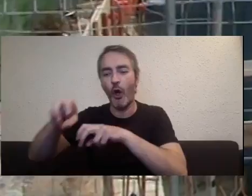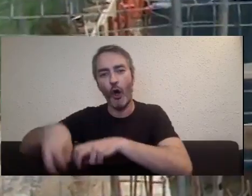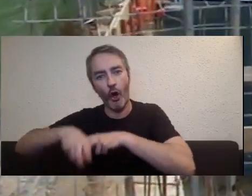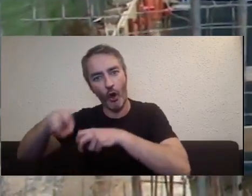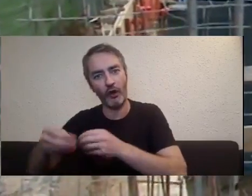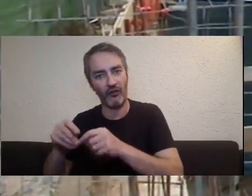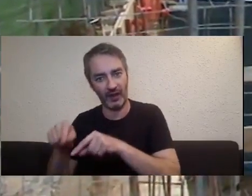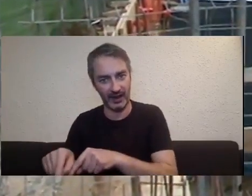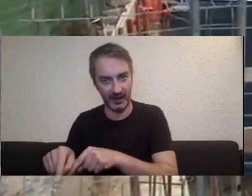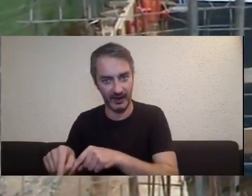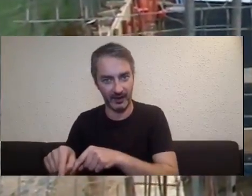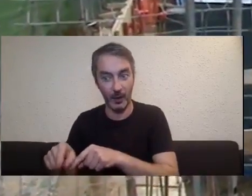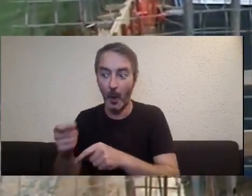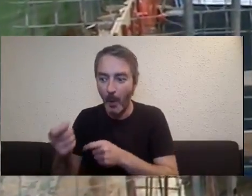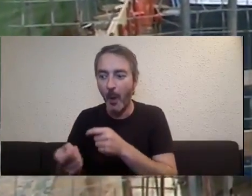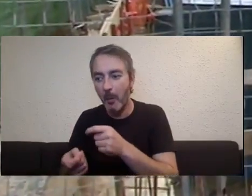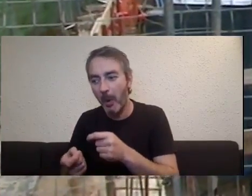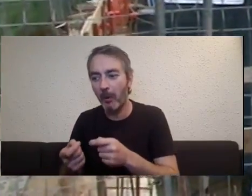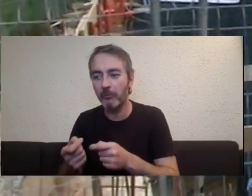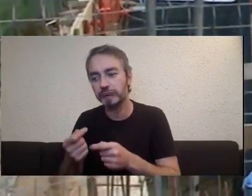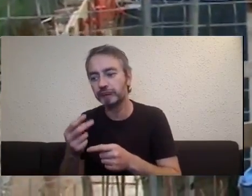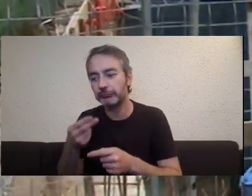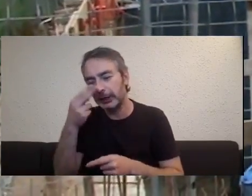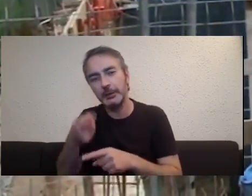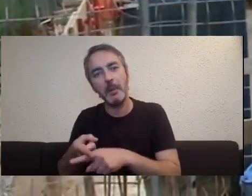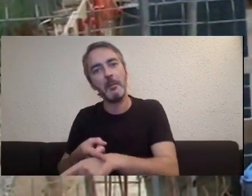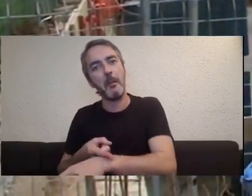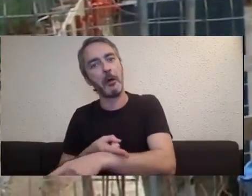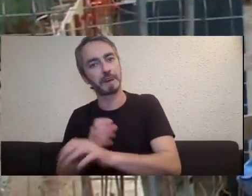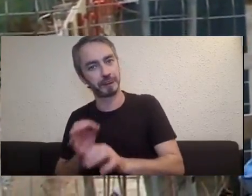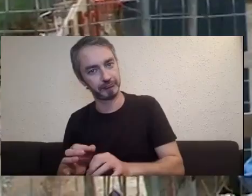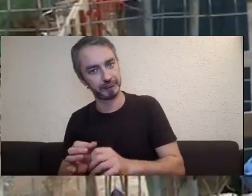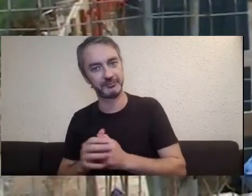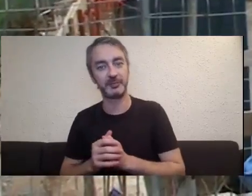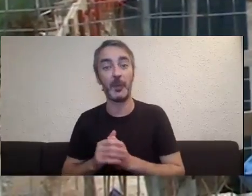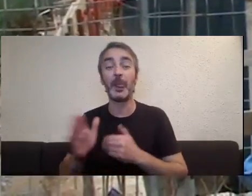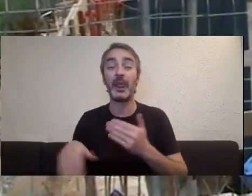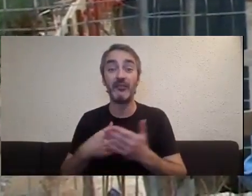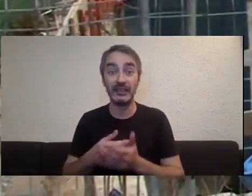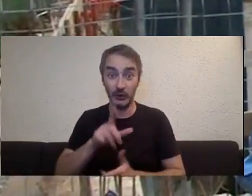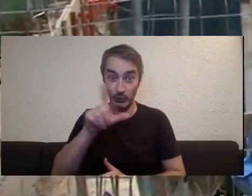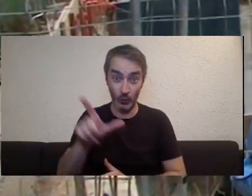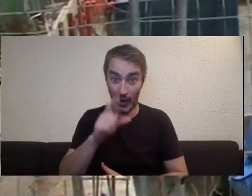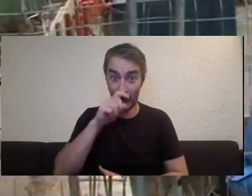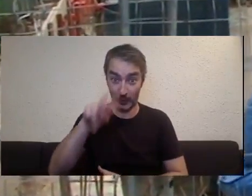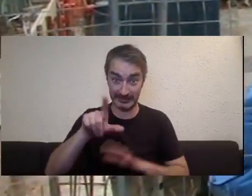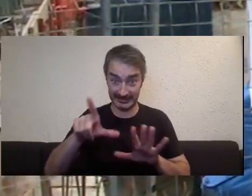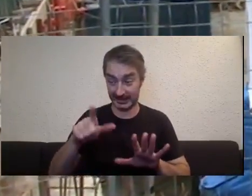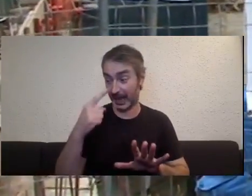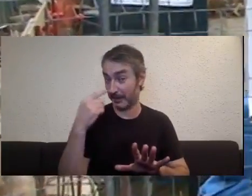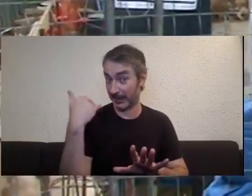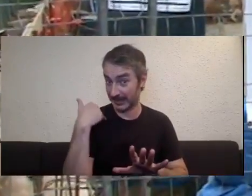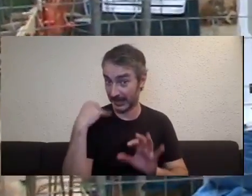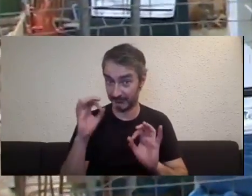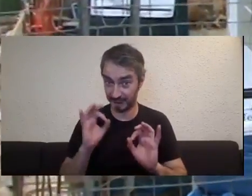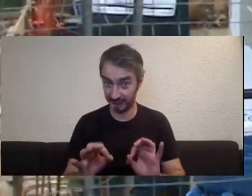veí d'aquí s'hi va començar a tensar i s'hi va començar a interessar pel projecte. Com us deia, fins al juliol del 2007,